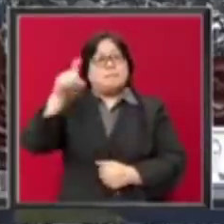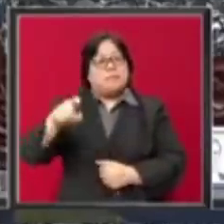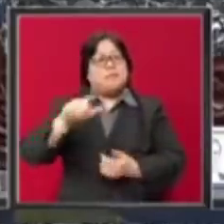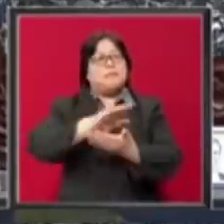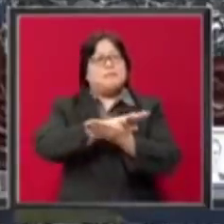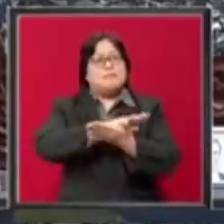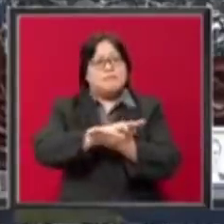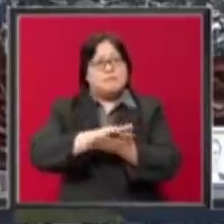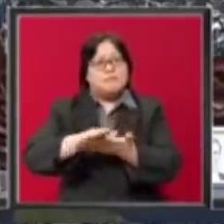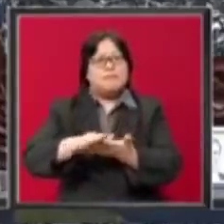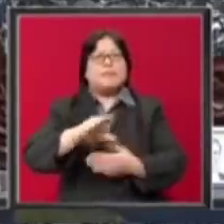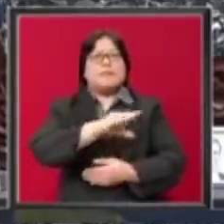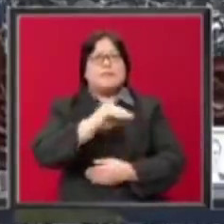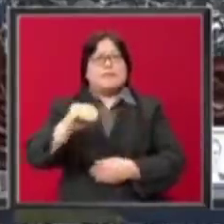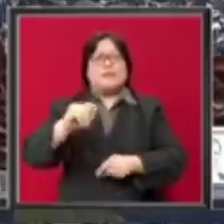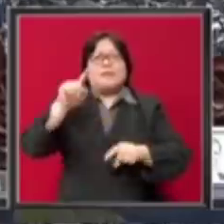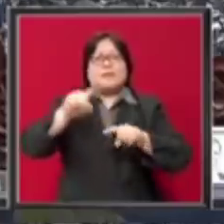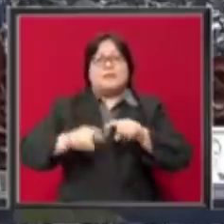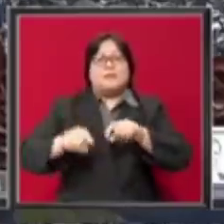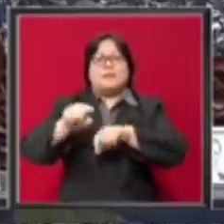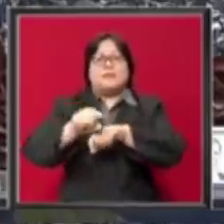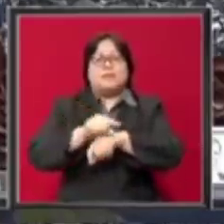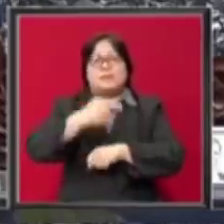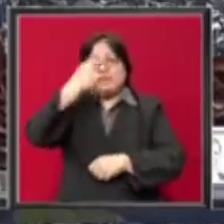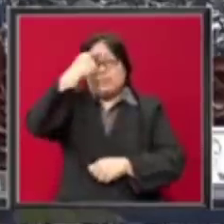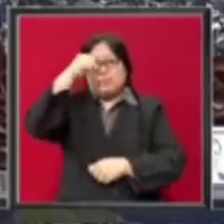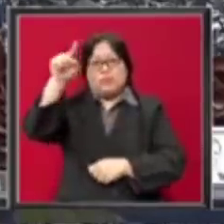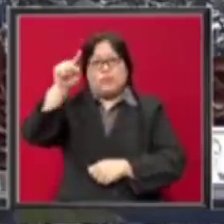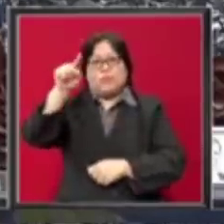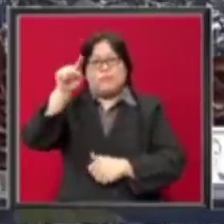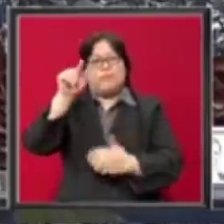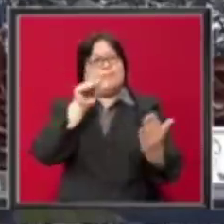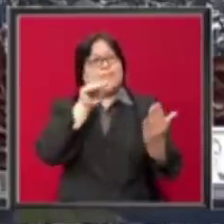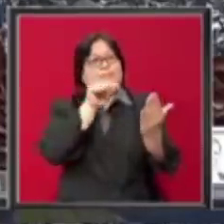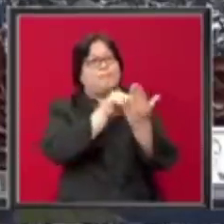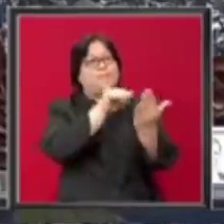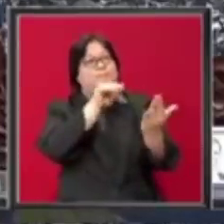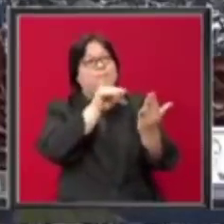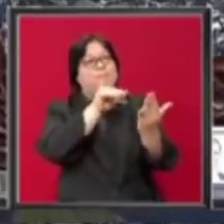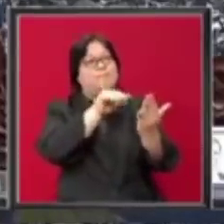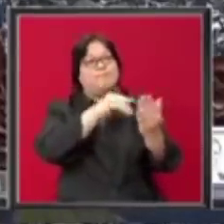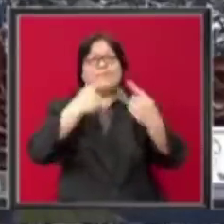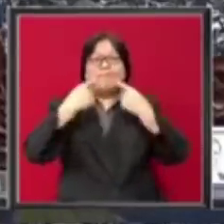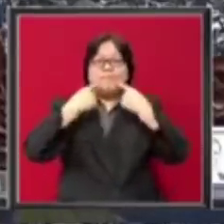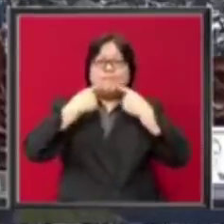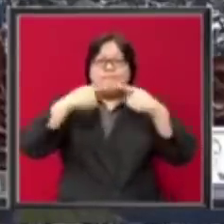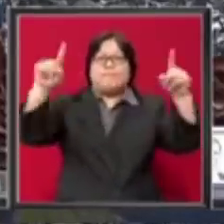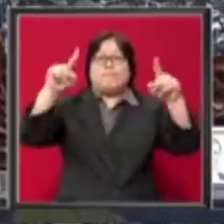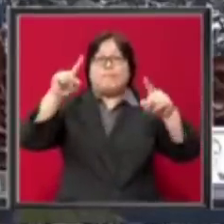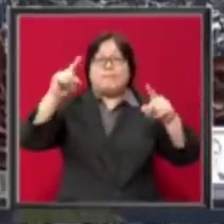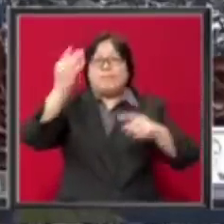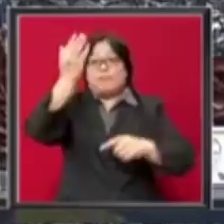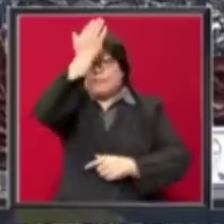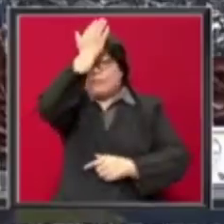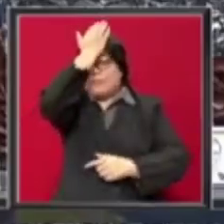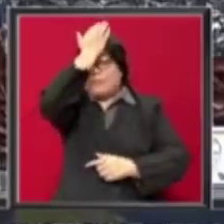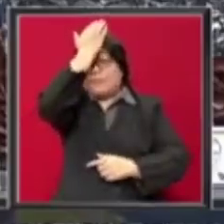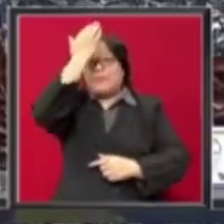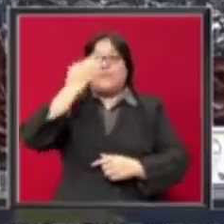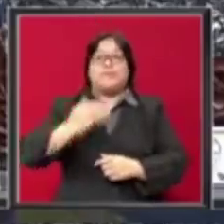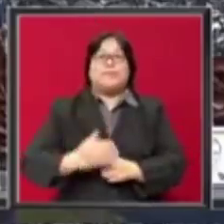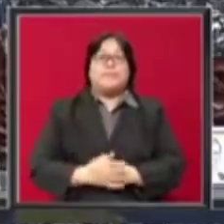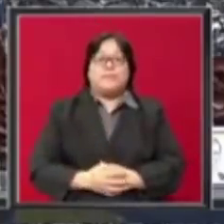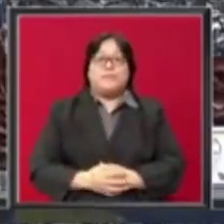mulia dan tidak boleh digunakan untuk mempertikai keputusan dan titah Bawah Duli Yang Maha Mulia Yang Dipertuan